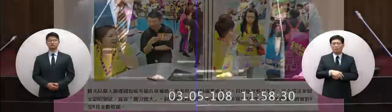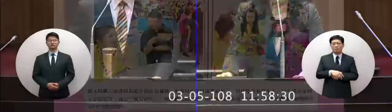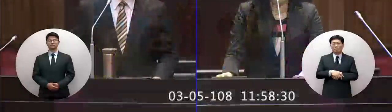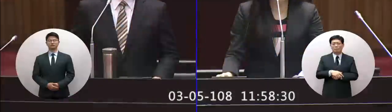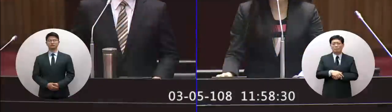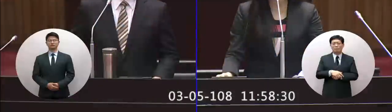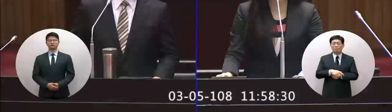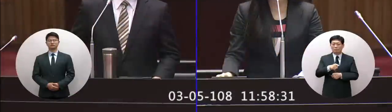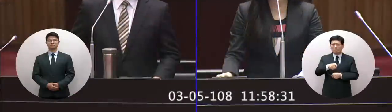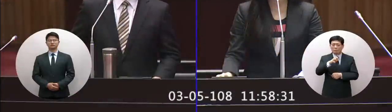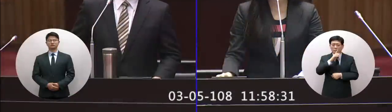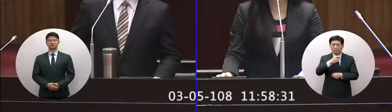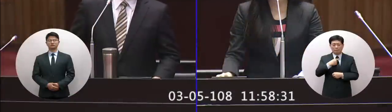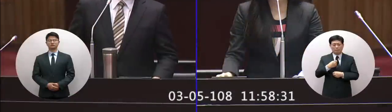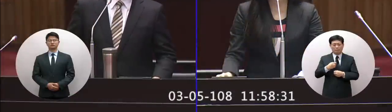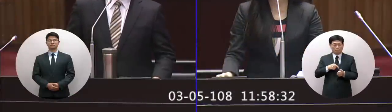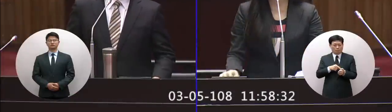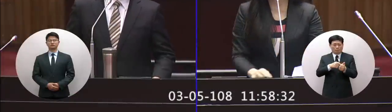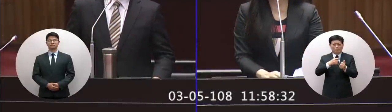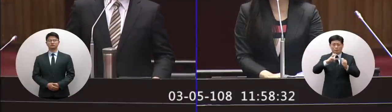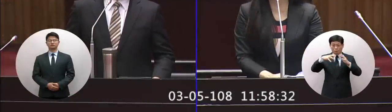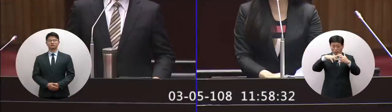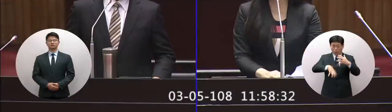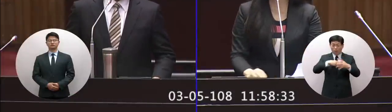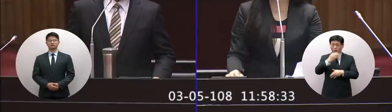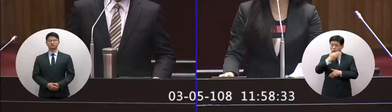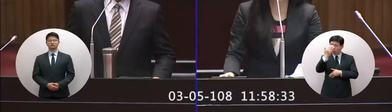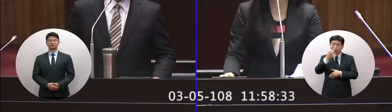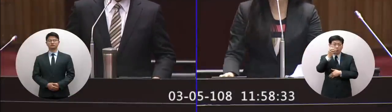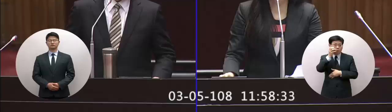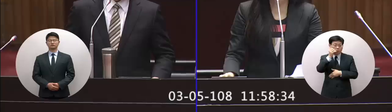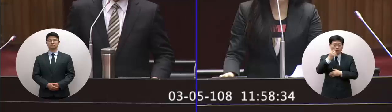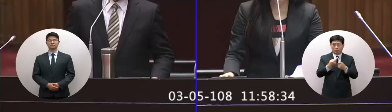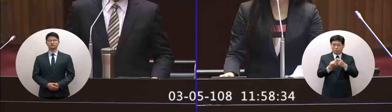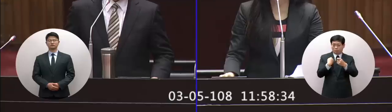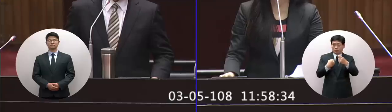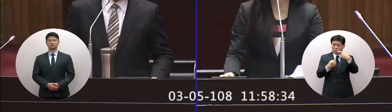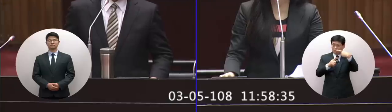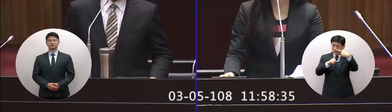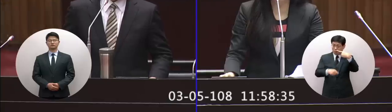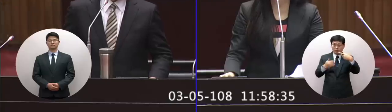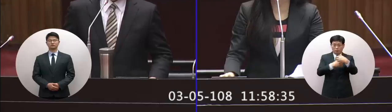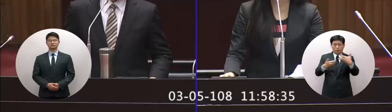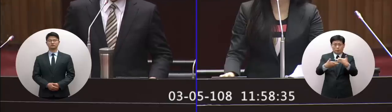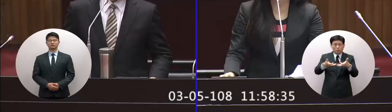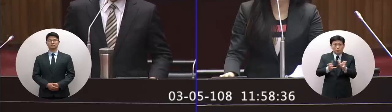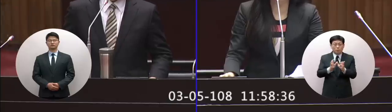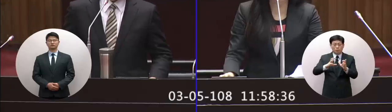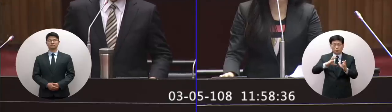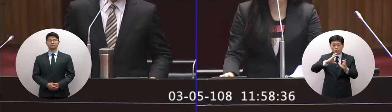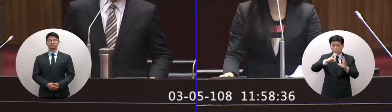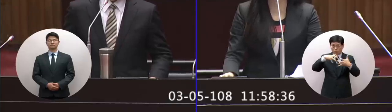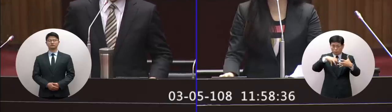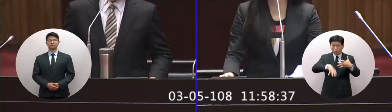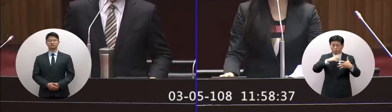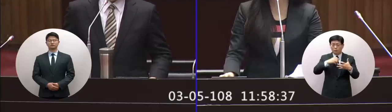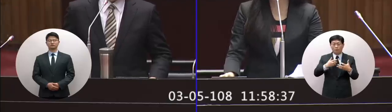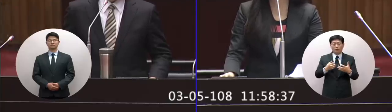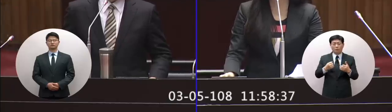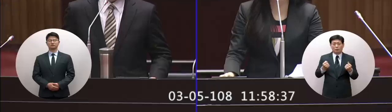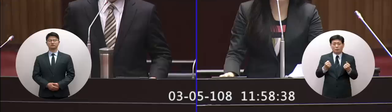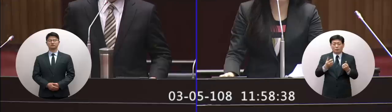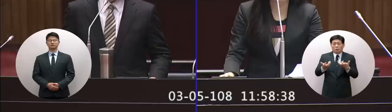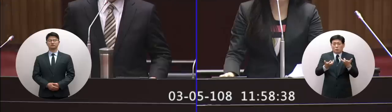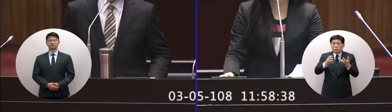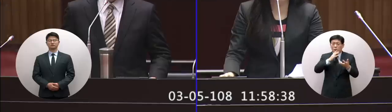个这个振兴国内旅游观光哈，在去年11月，那交通部推出了国内旅游的这个暖冬补助计划，那